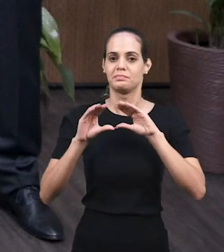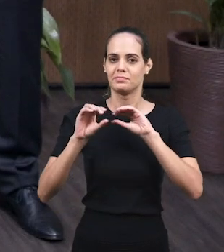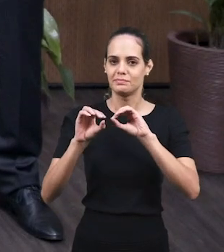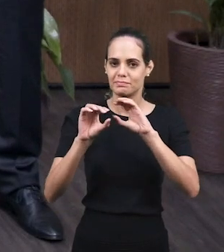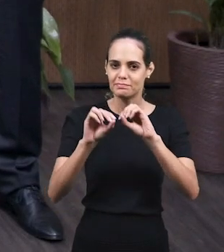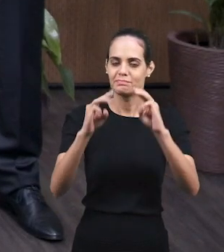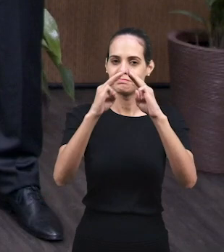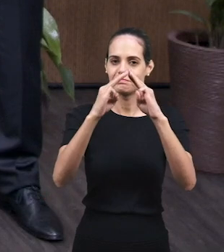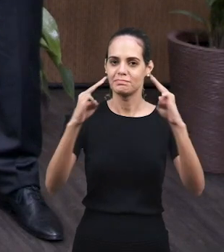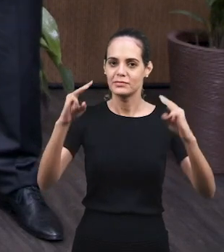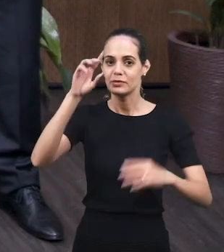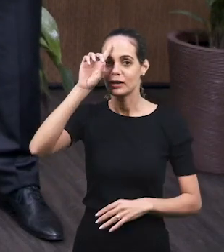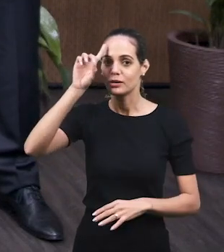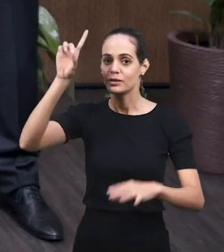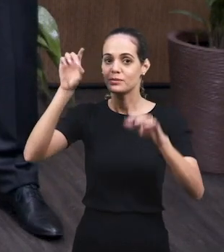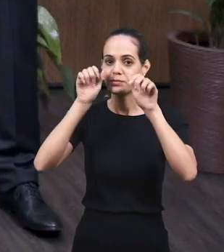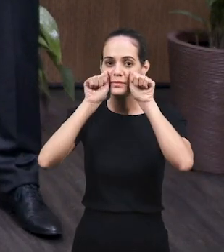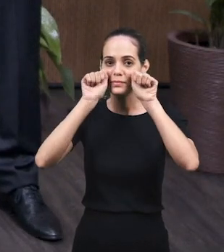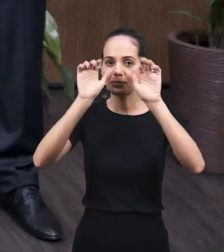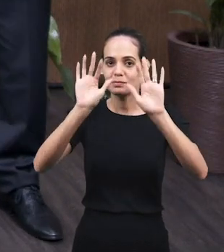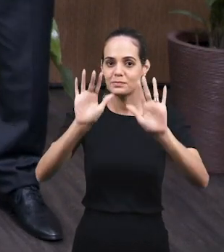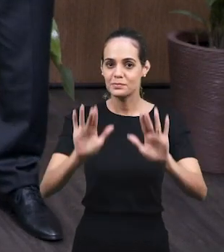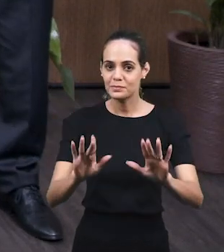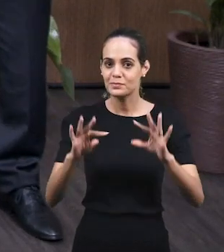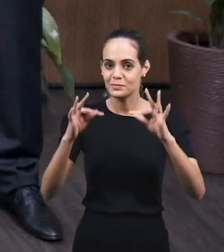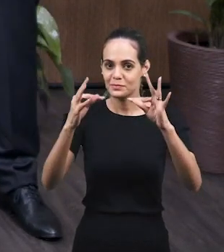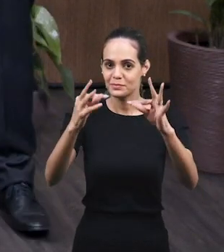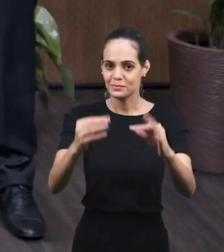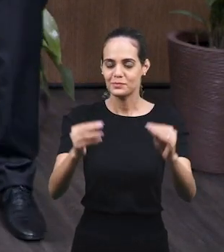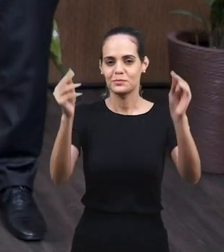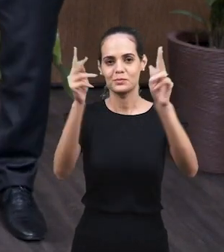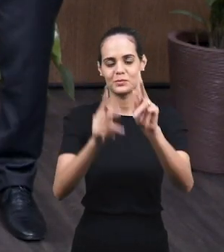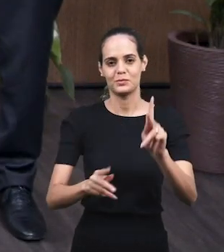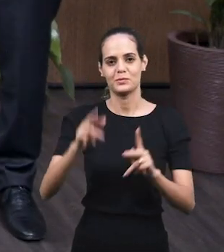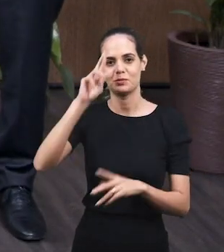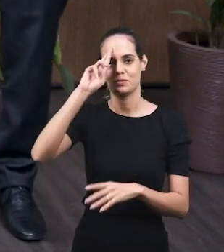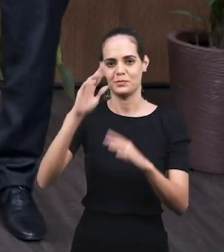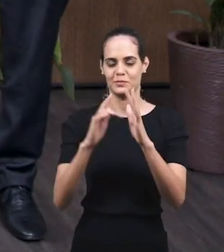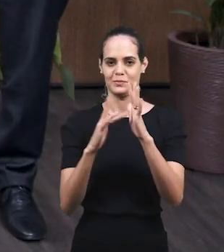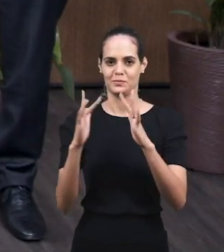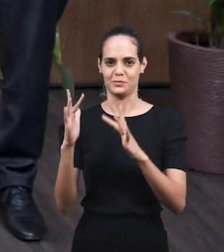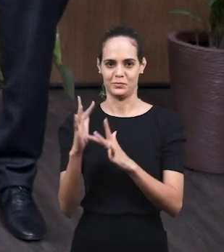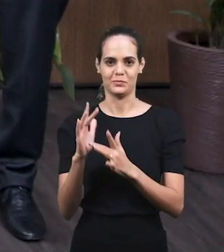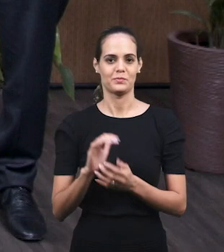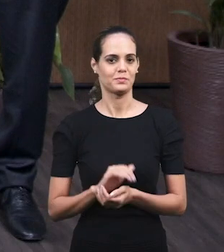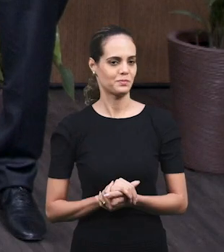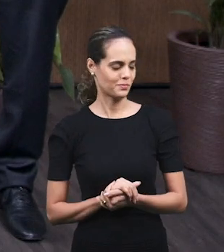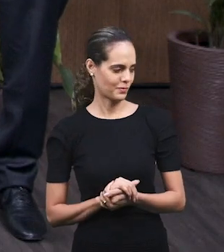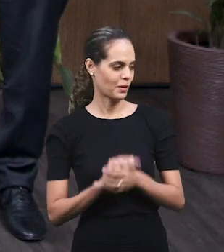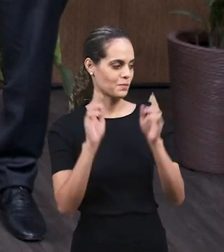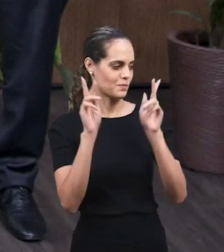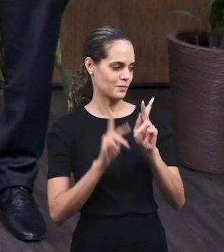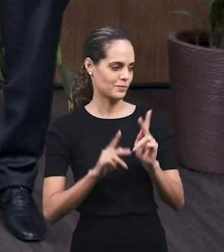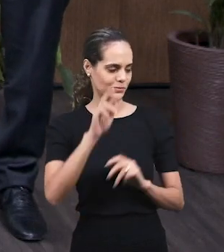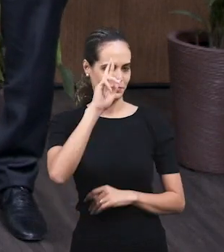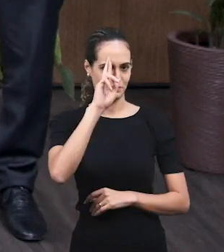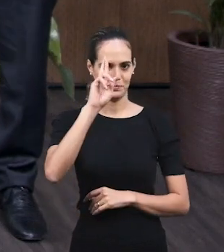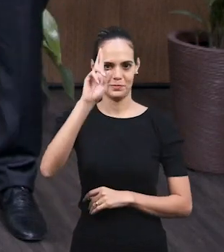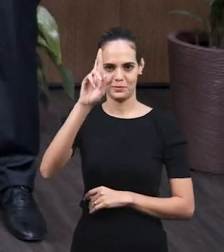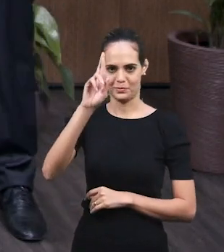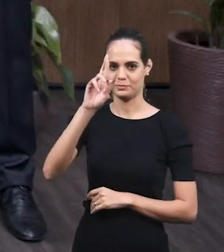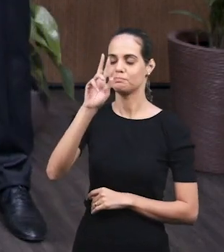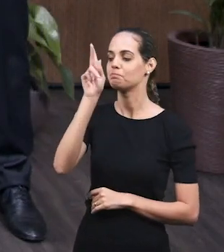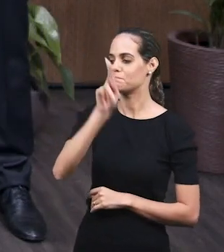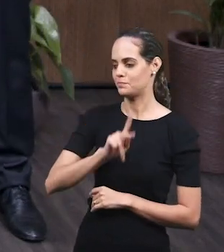Voici le volet Leçons du Manaïm. Que Dieu bénisse à tous dans la paix du Seigneur. Pasteur Zéjo, la paix du Seigneur.